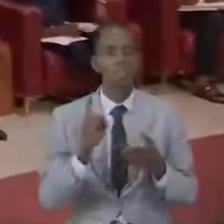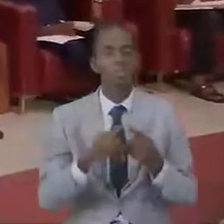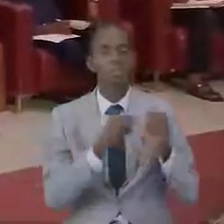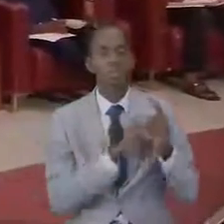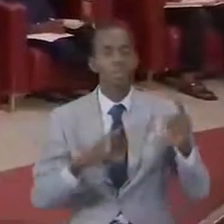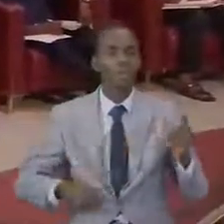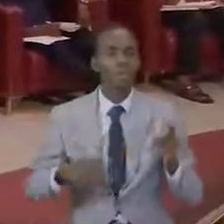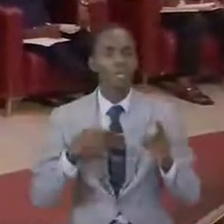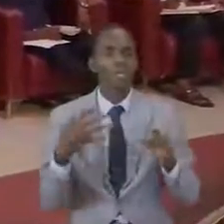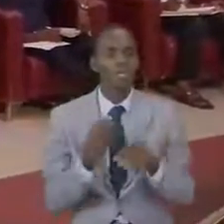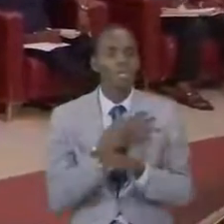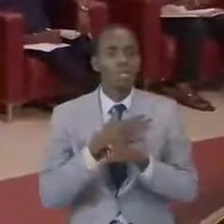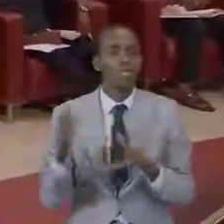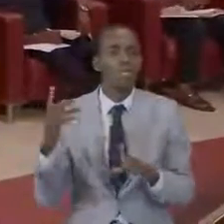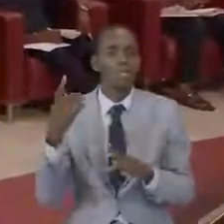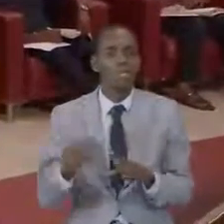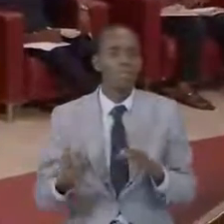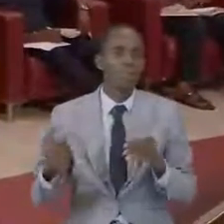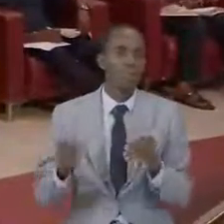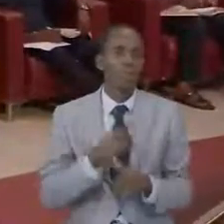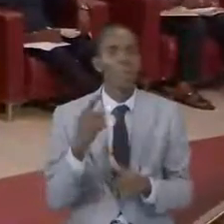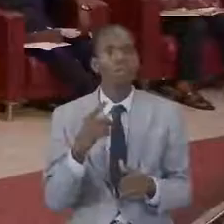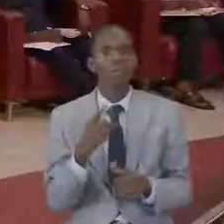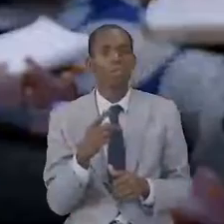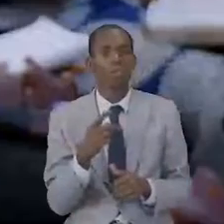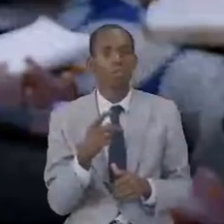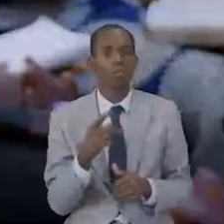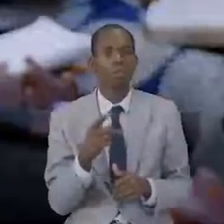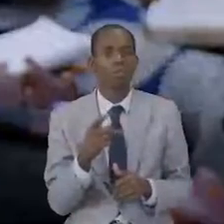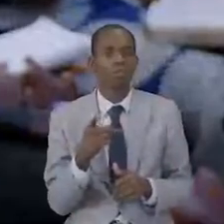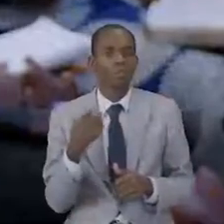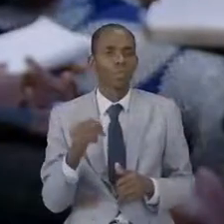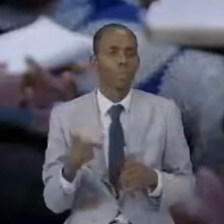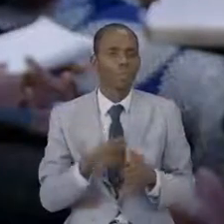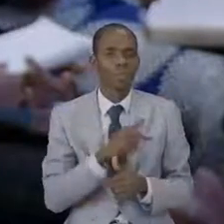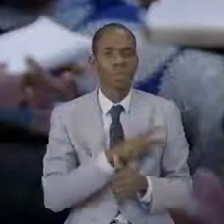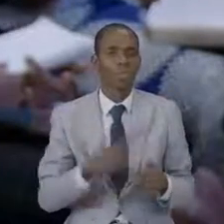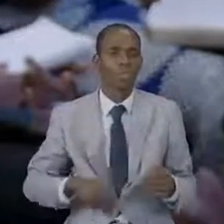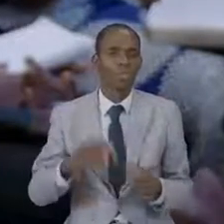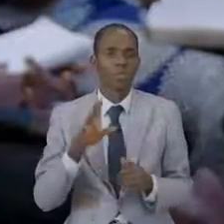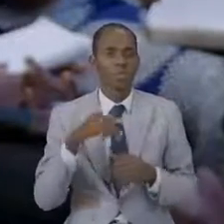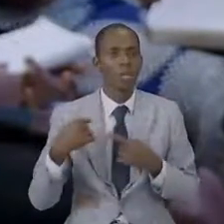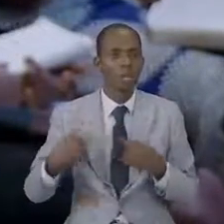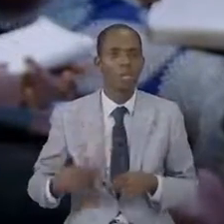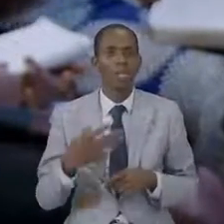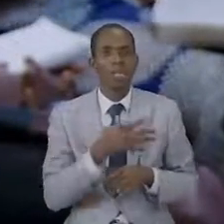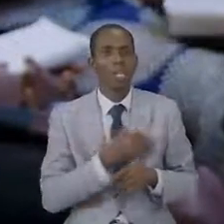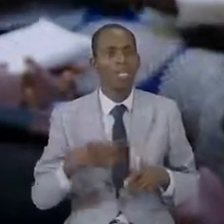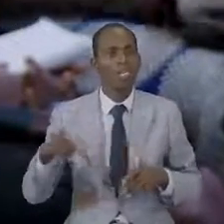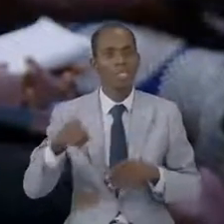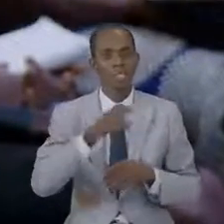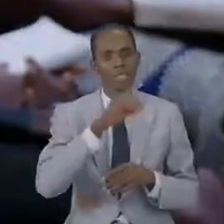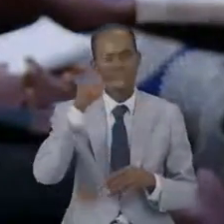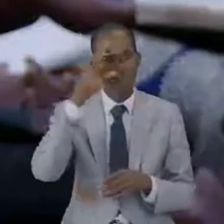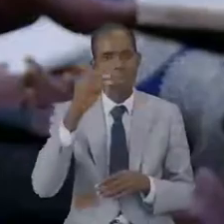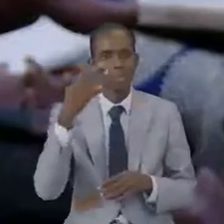c'est le concisez vos cœurs qui est concisez vos cœurs hommes le judas et habitants de Jérusalem